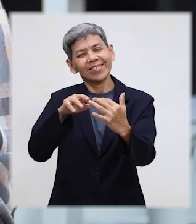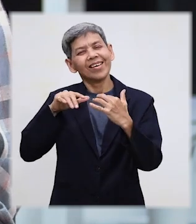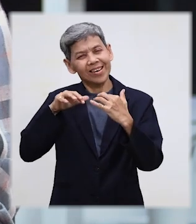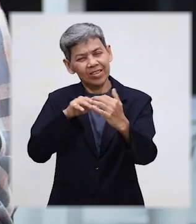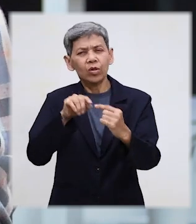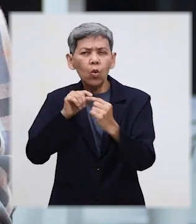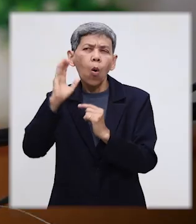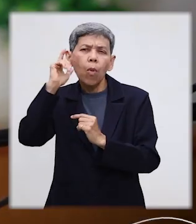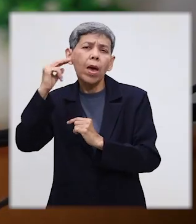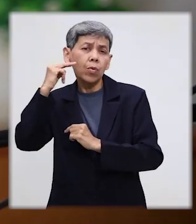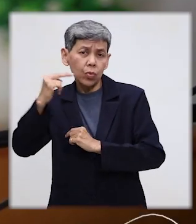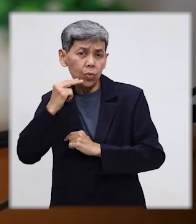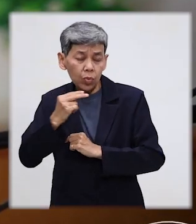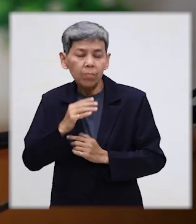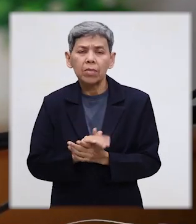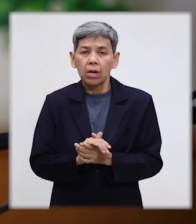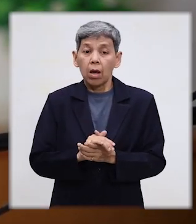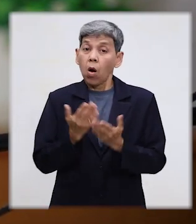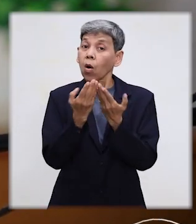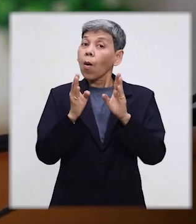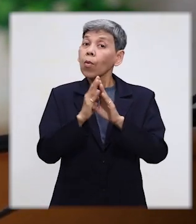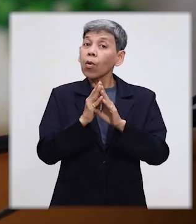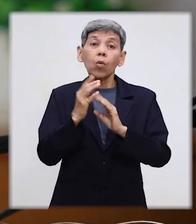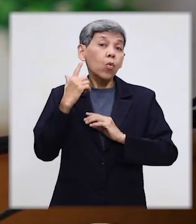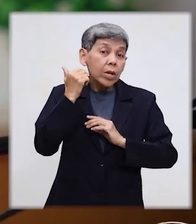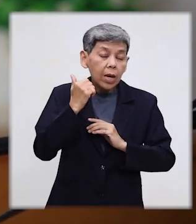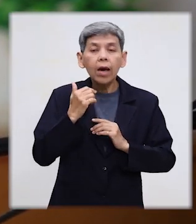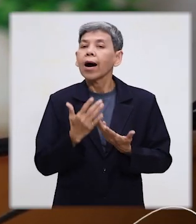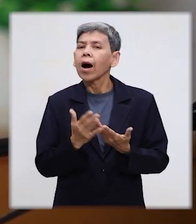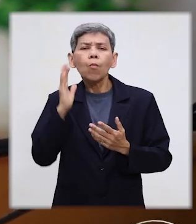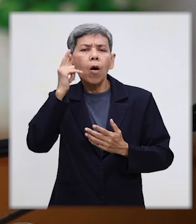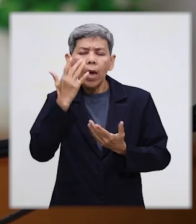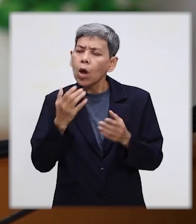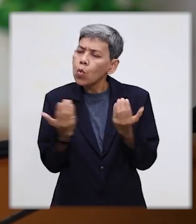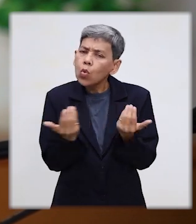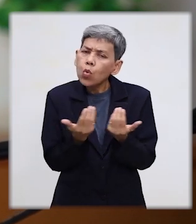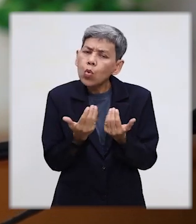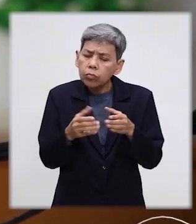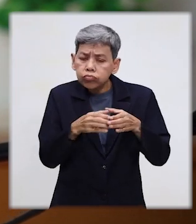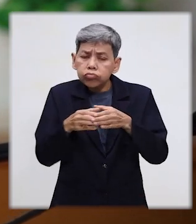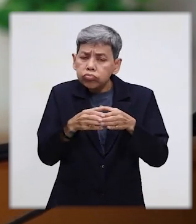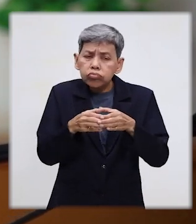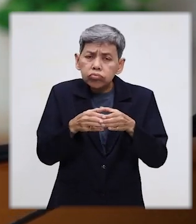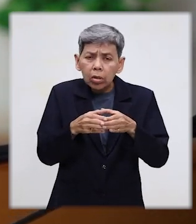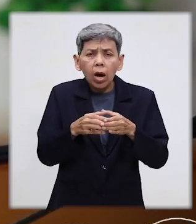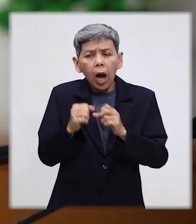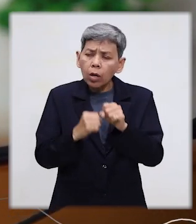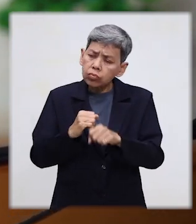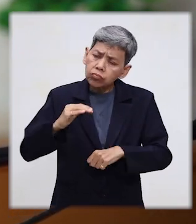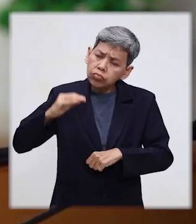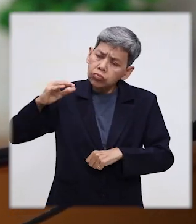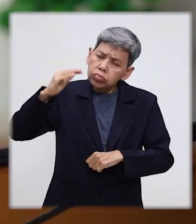กับคุณพ่อคุณแม่คือลำพังครอบครัวปกติความสัมพันธ์พ่อแม่ลูกมันก็ด้วยวัยเนาะมัน